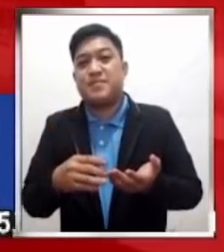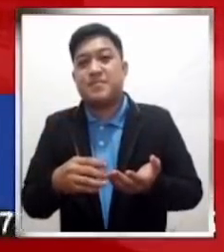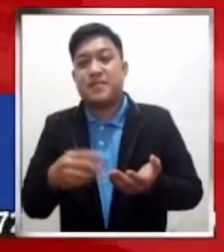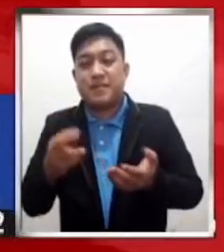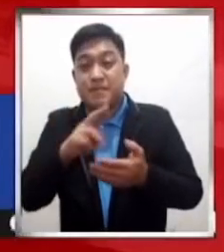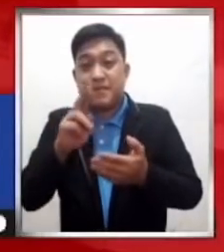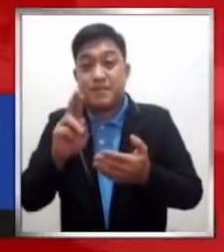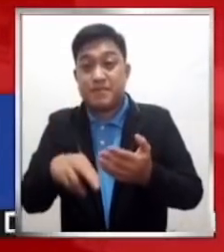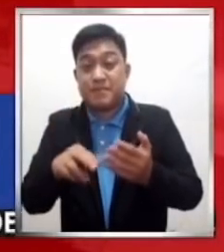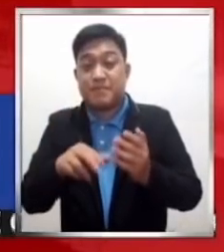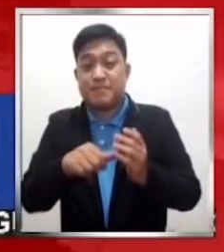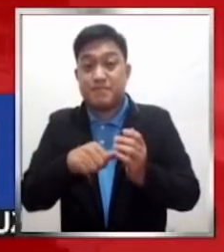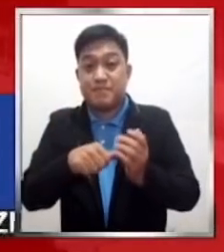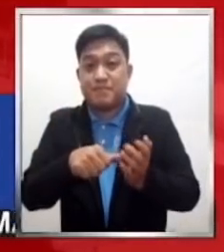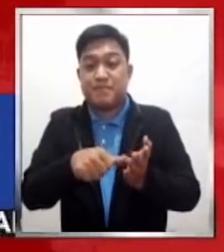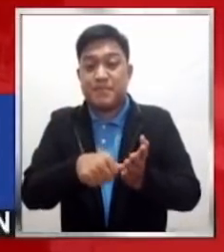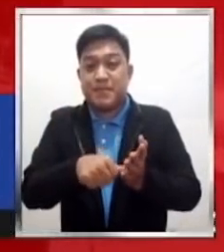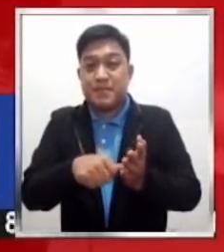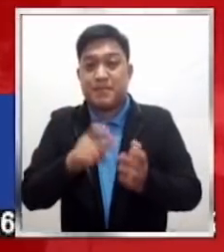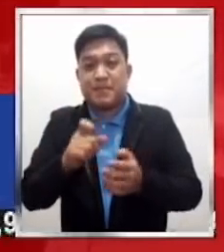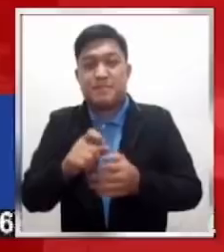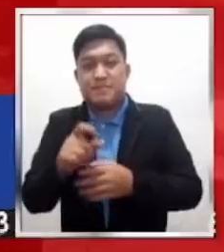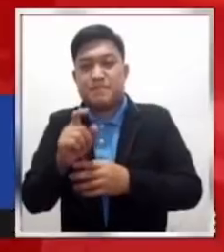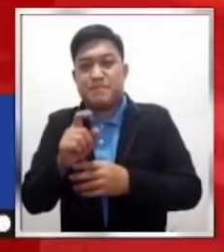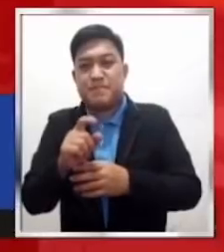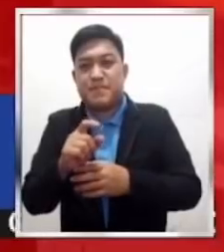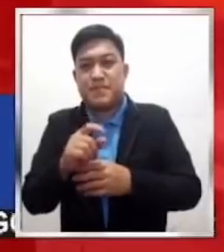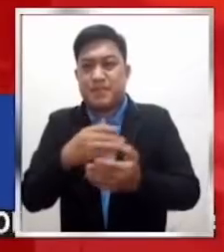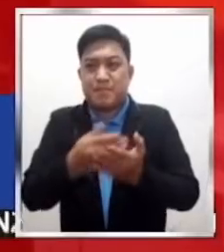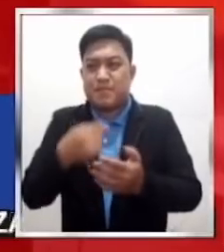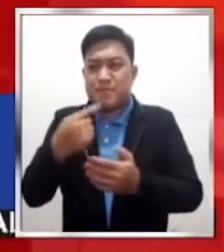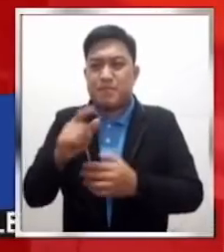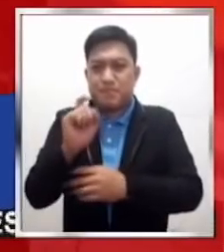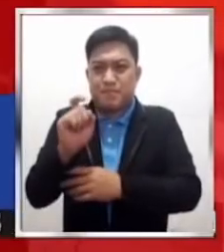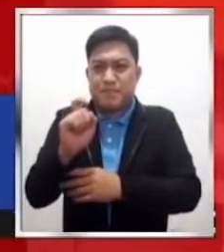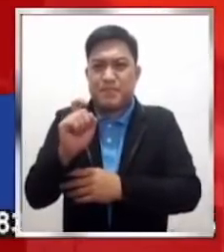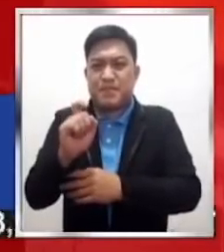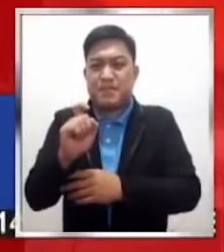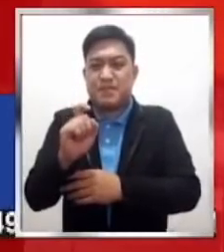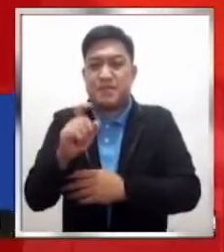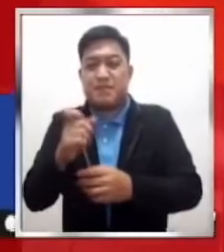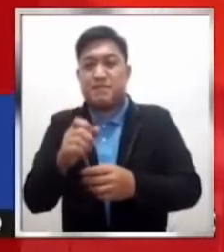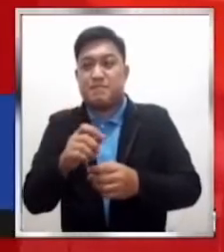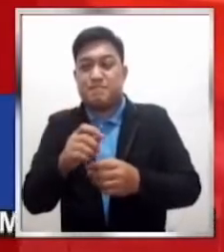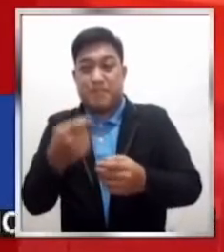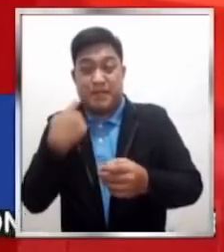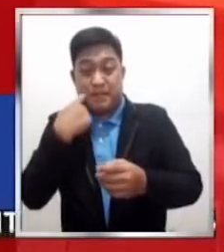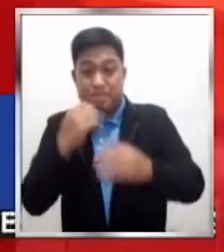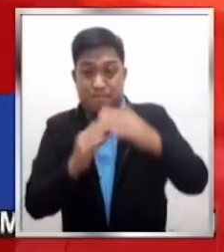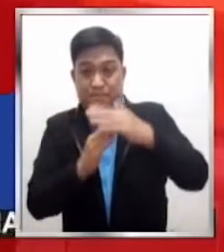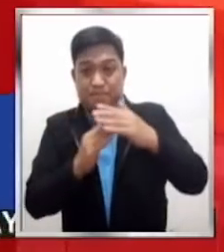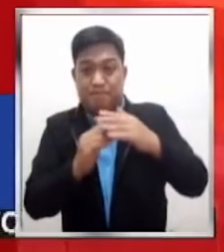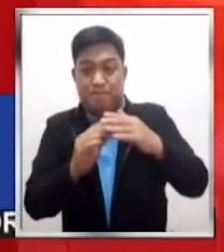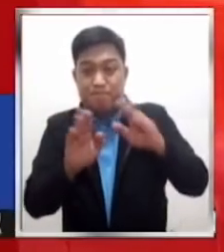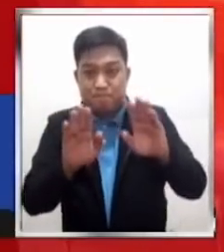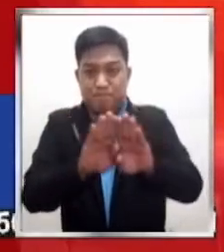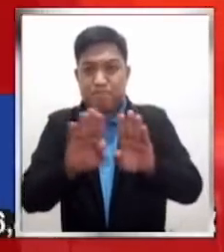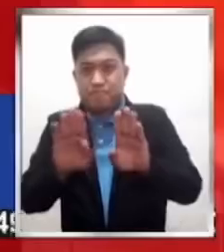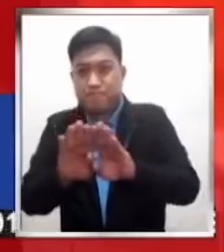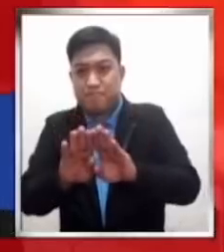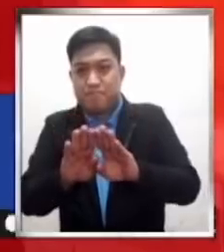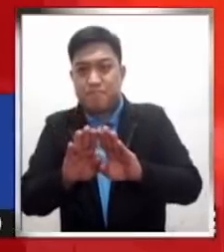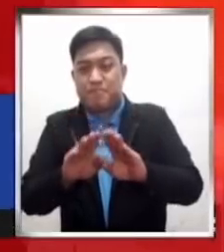may nabibilisan. Parang pagkakasara pa lang ng botohan, ito na, biglang dagsa na yung resulta